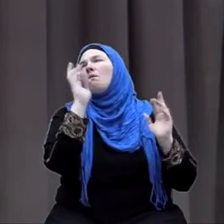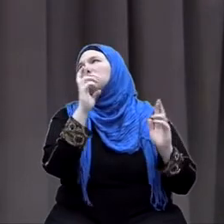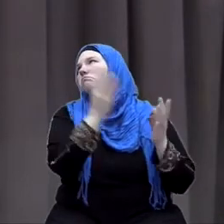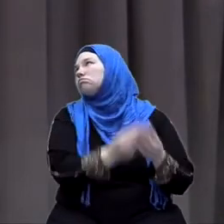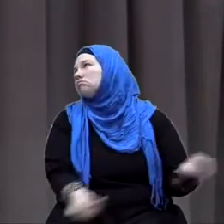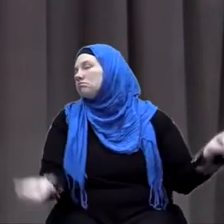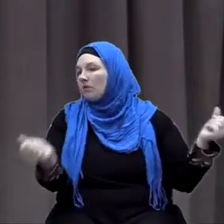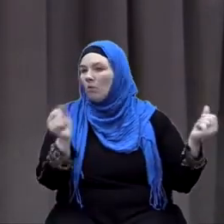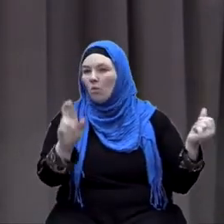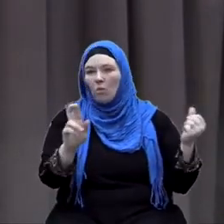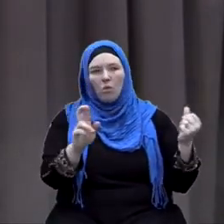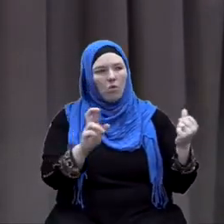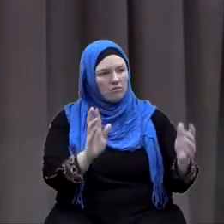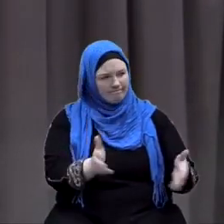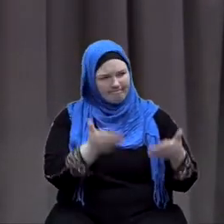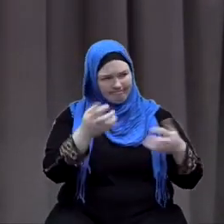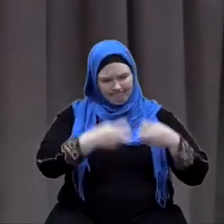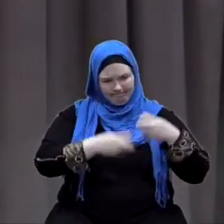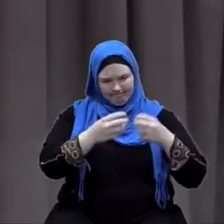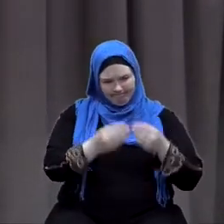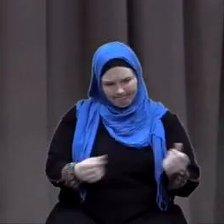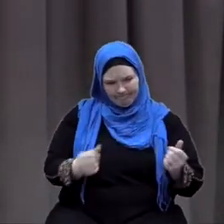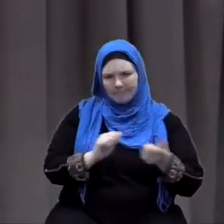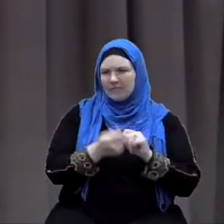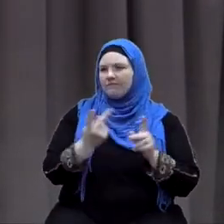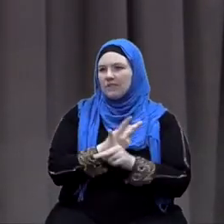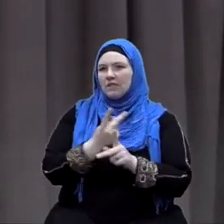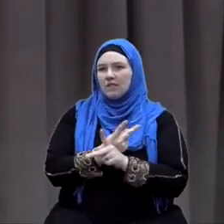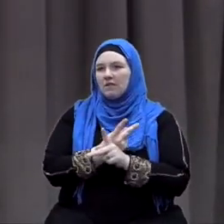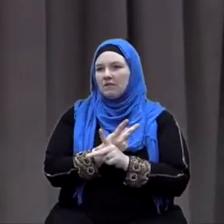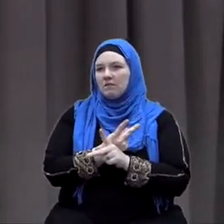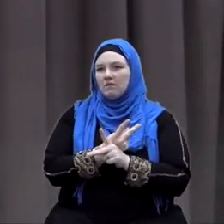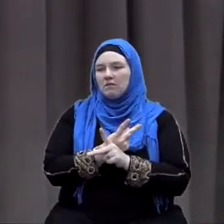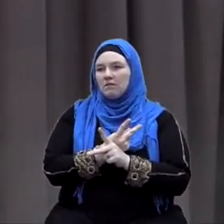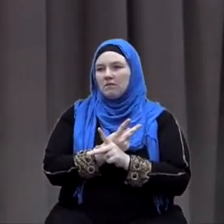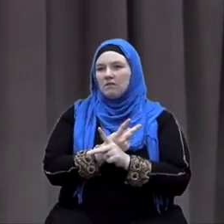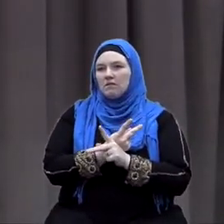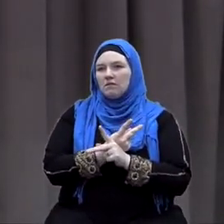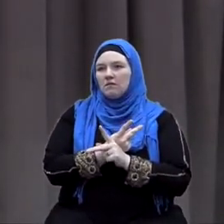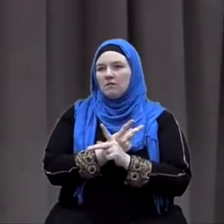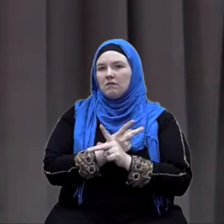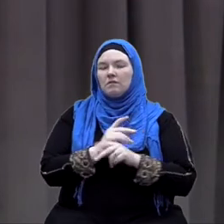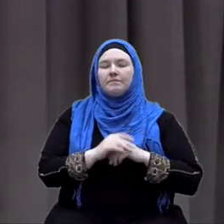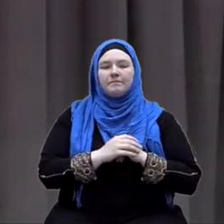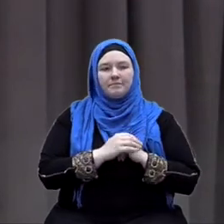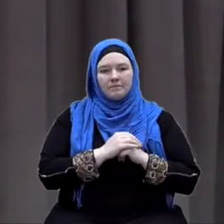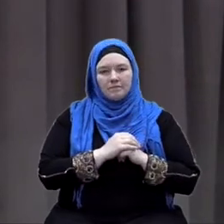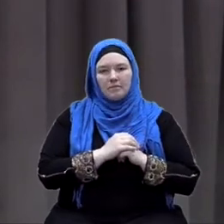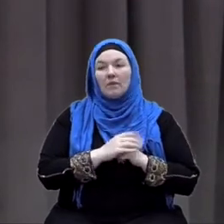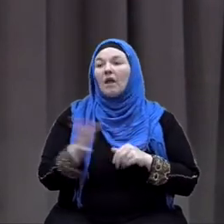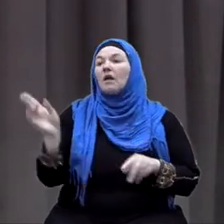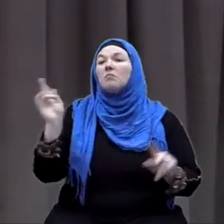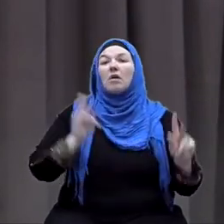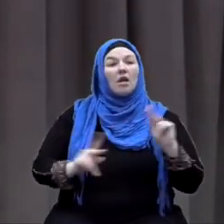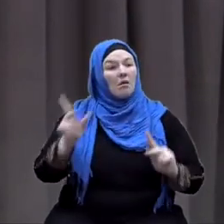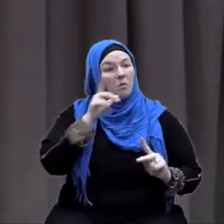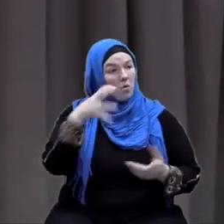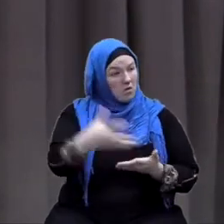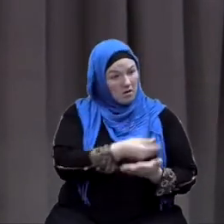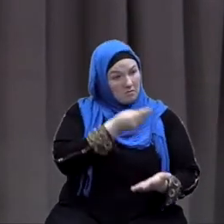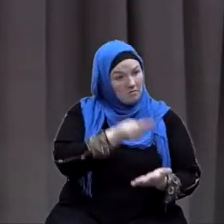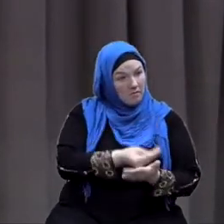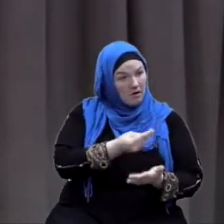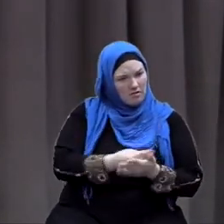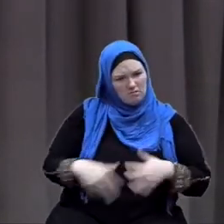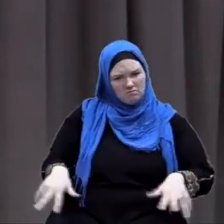وَأَمَّا مَنْ بَخِلَ وَاسْتَغْنَى. As far as the one who held on to be stingy and he thinks that